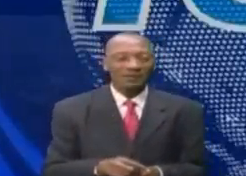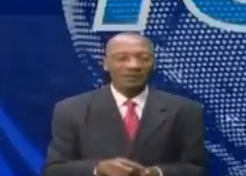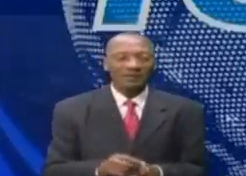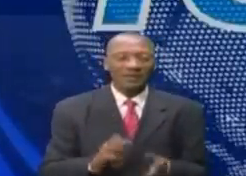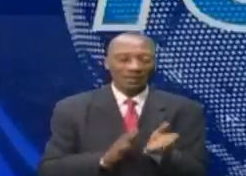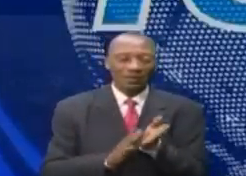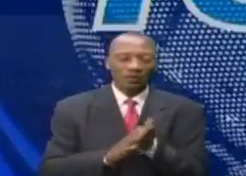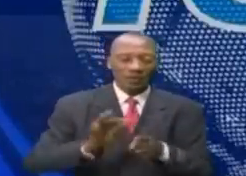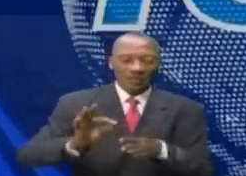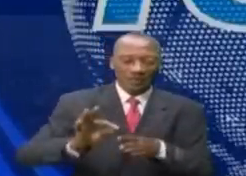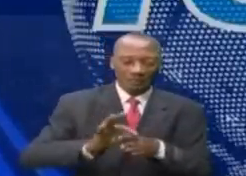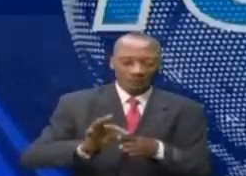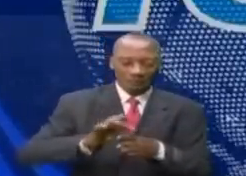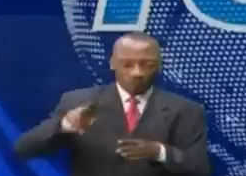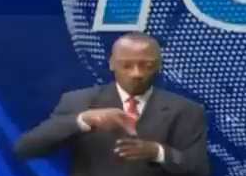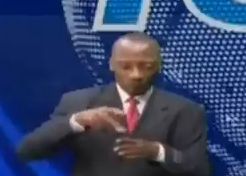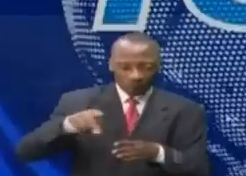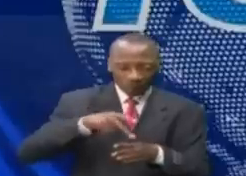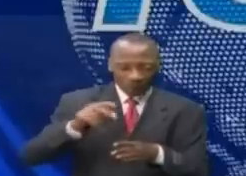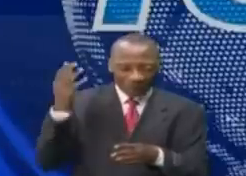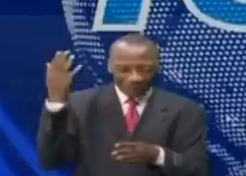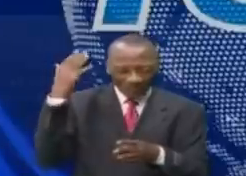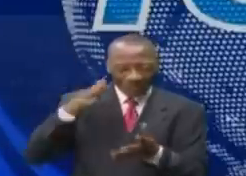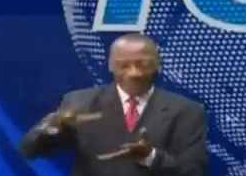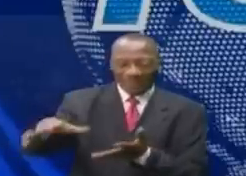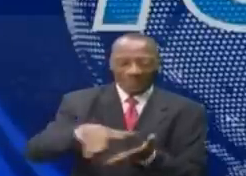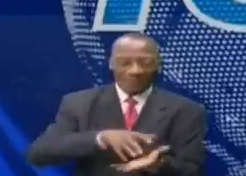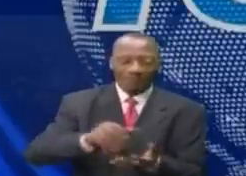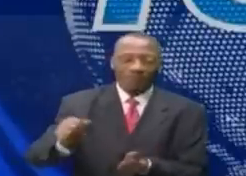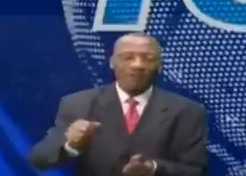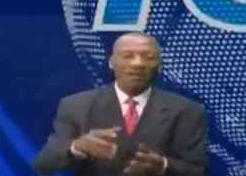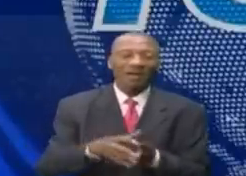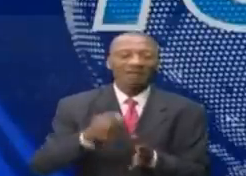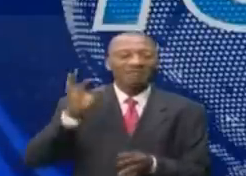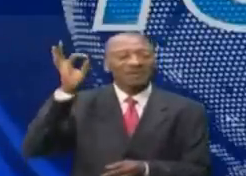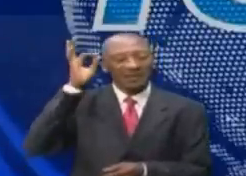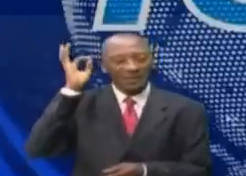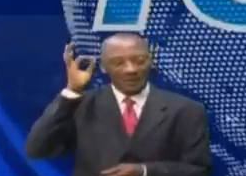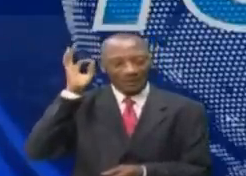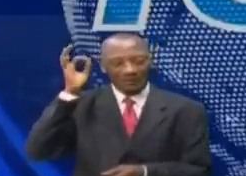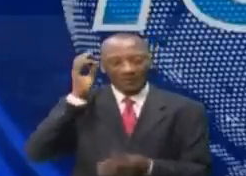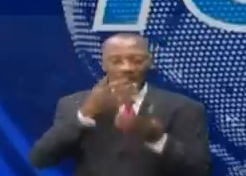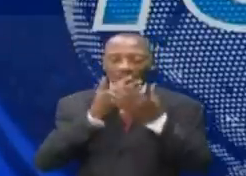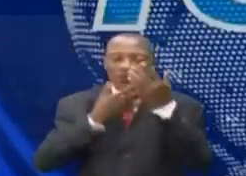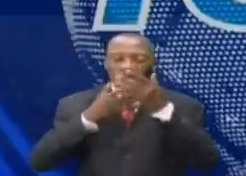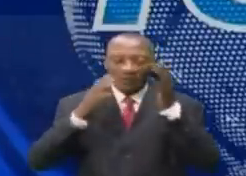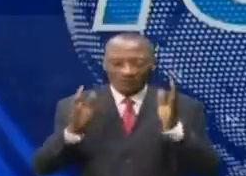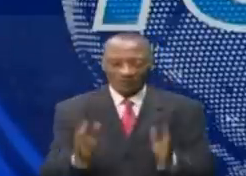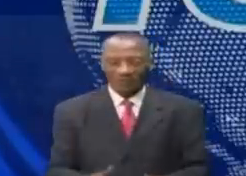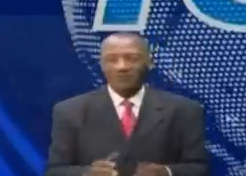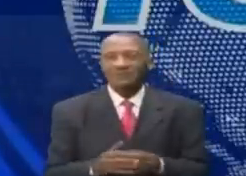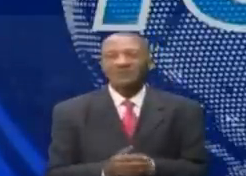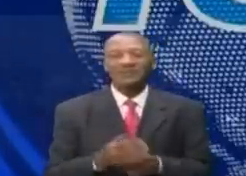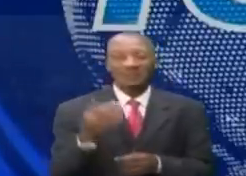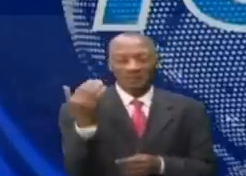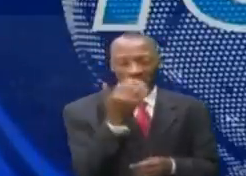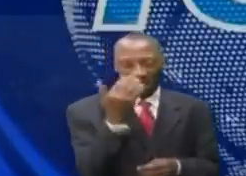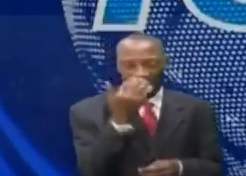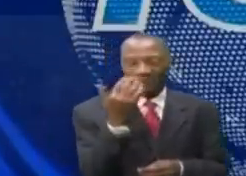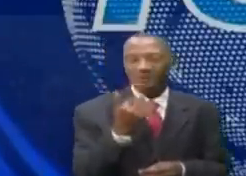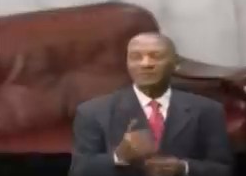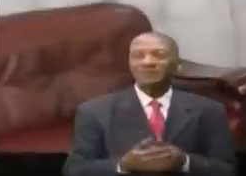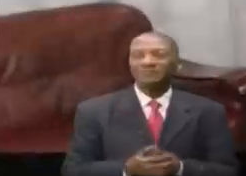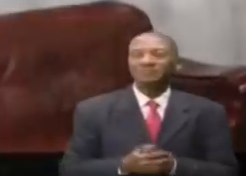la RDC. Antoinette Kipoulou, ministre de la formation professionnelle, s'est rendu sur place pour s'en rendre compte. Cédric